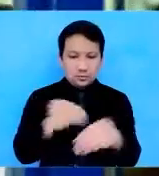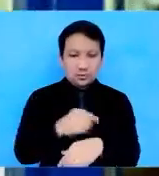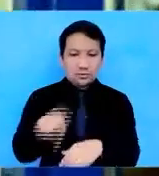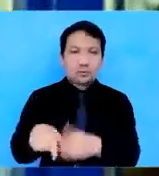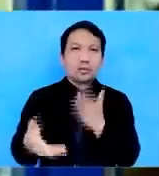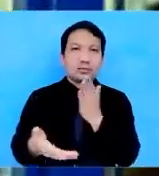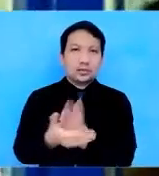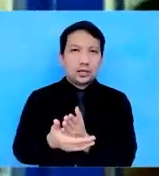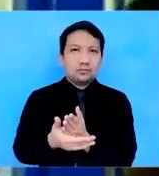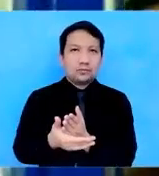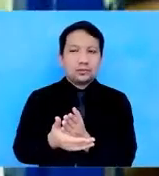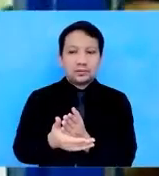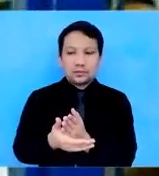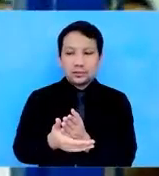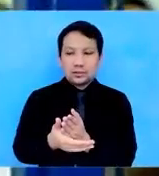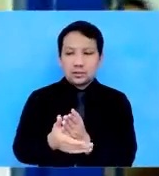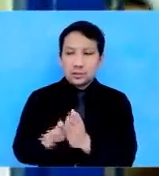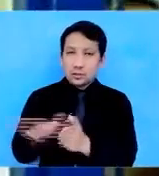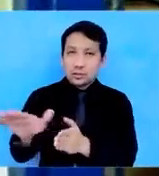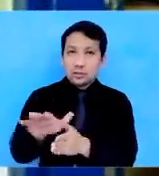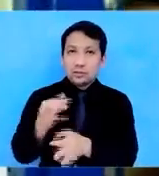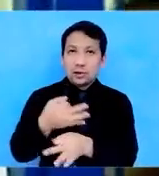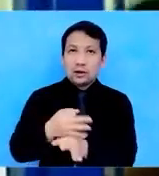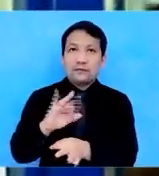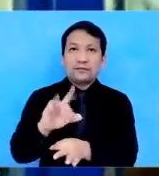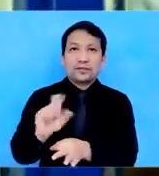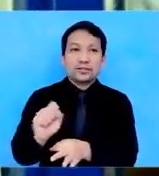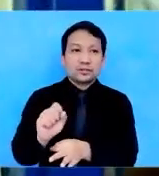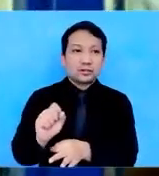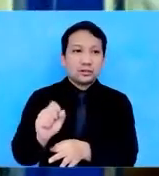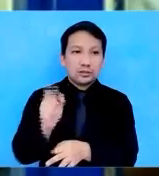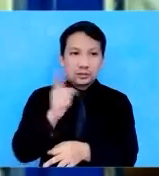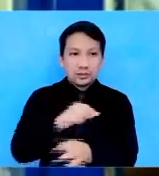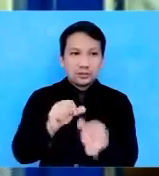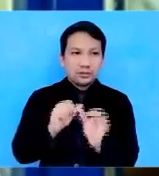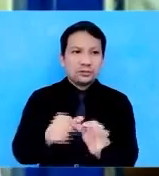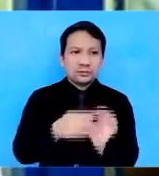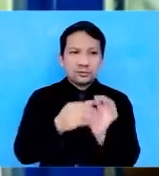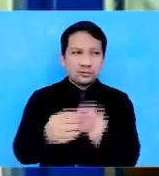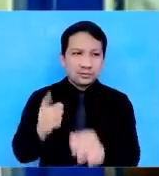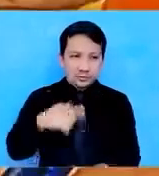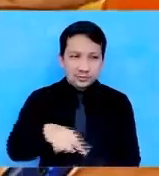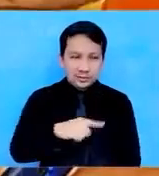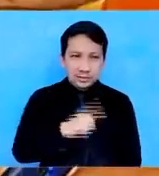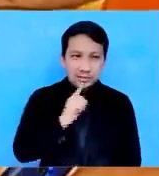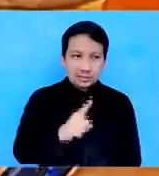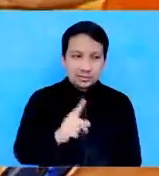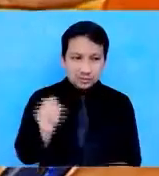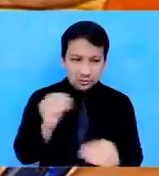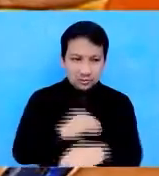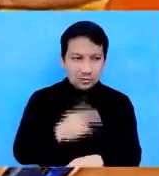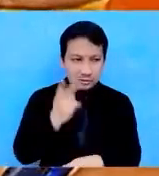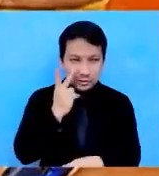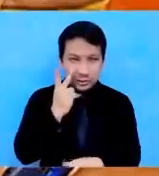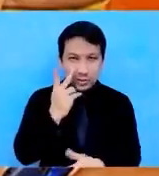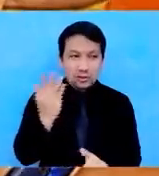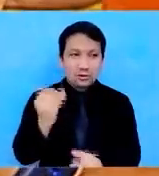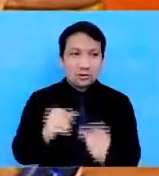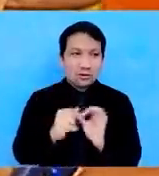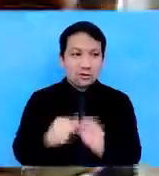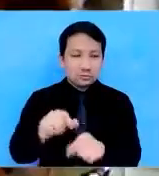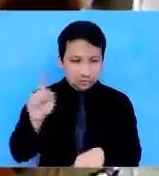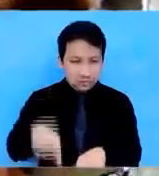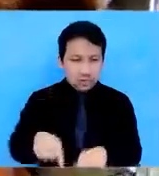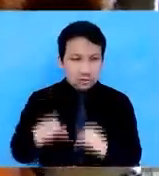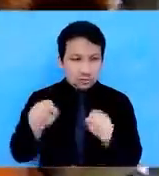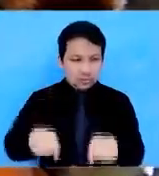as a deterrent. Maski pa paano para po dun sa mga tao na umaaligid sa aming mga opisina dahil po pwede pong ireklamo